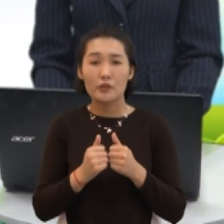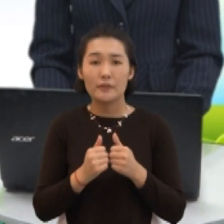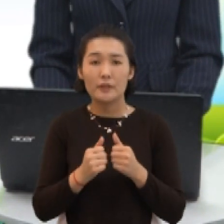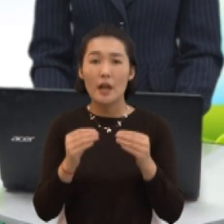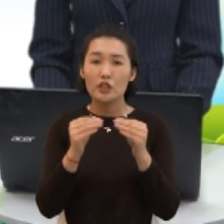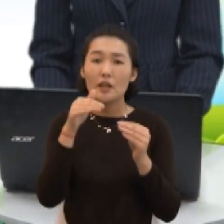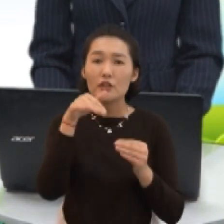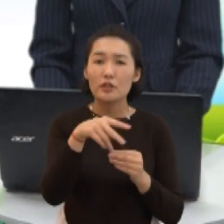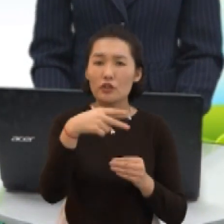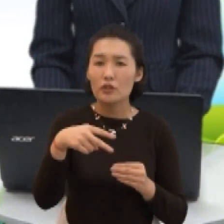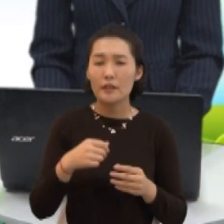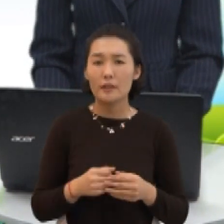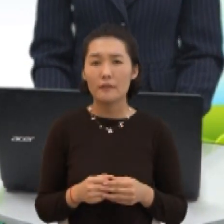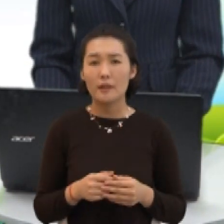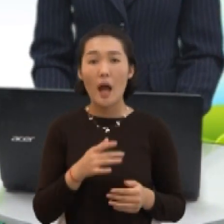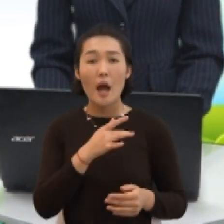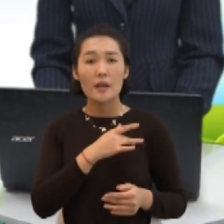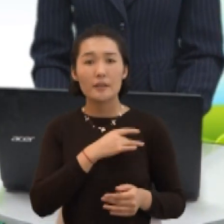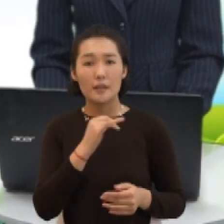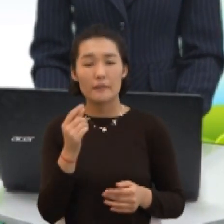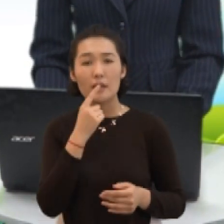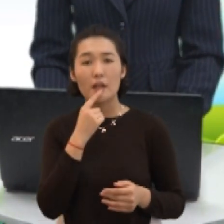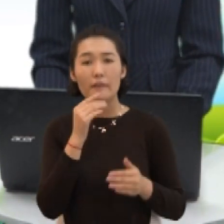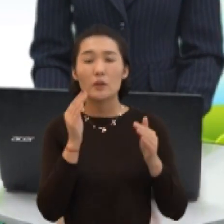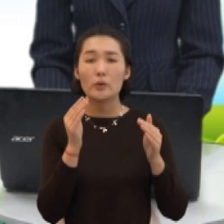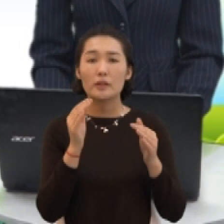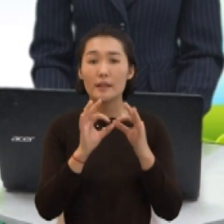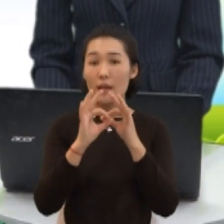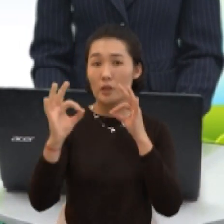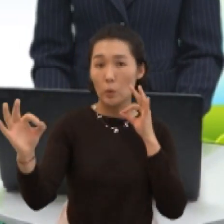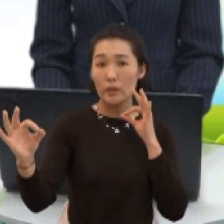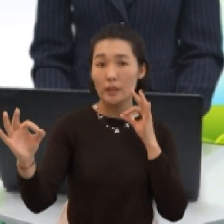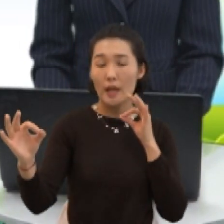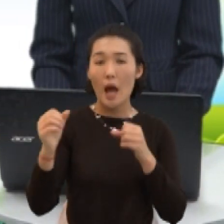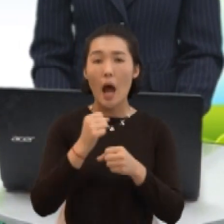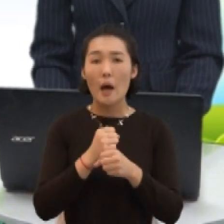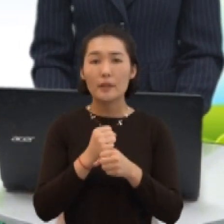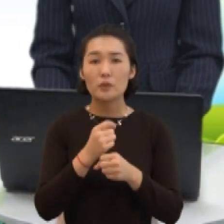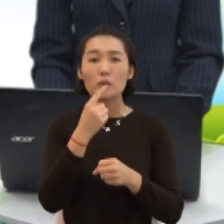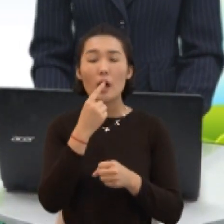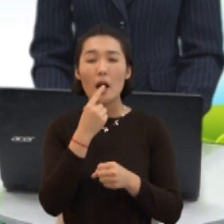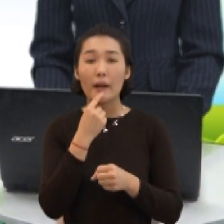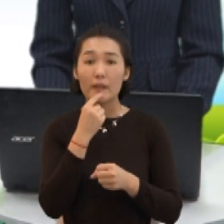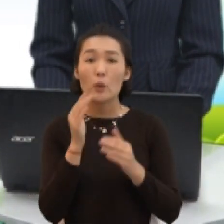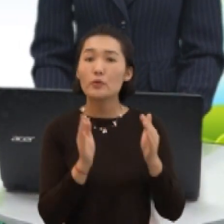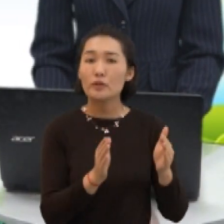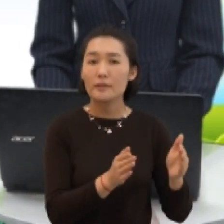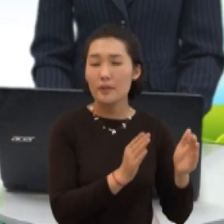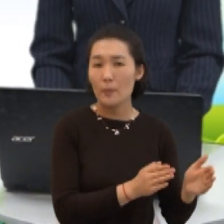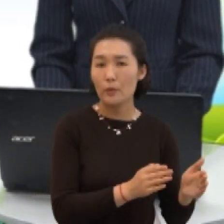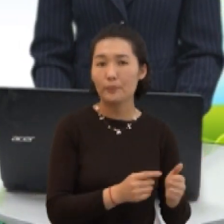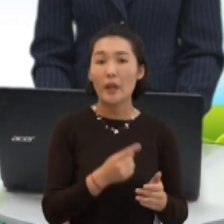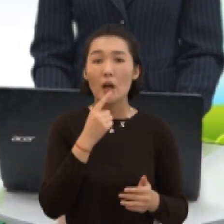литров. Сердце и кровеносные сосуды образуют кровеносную систему. Кровь